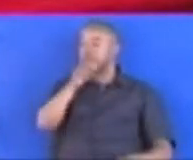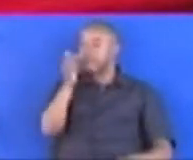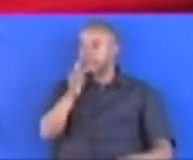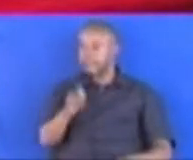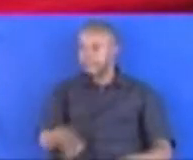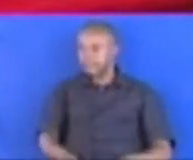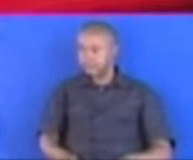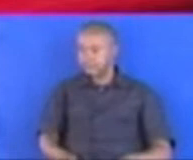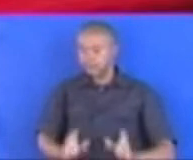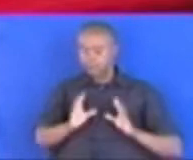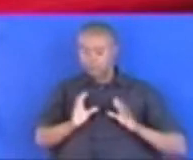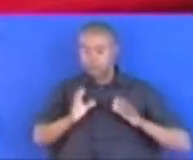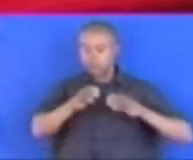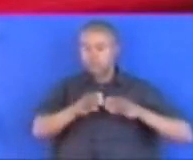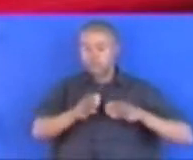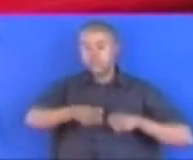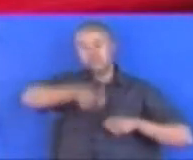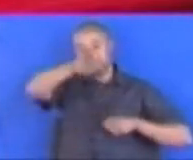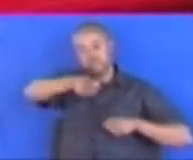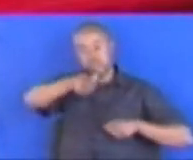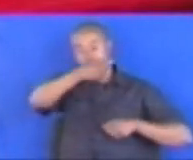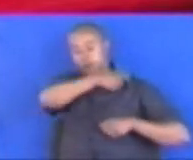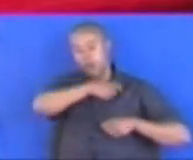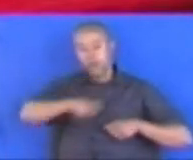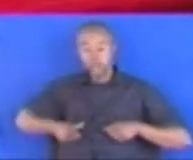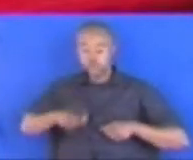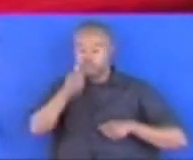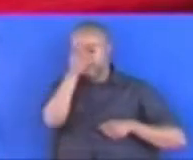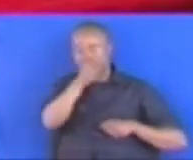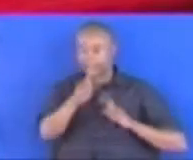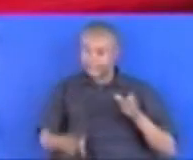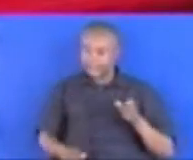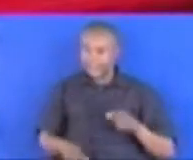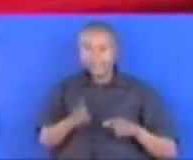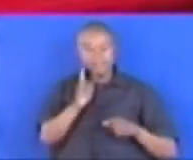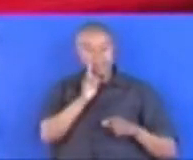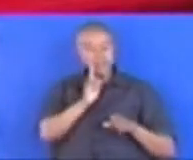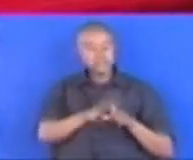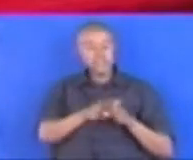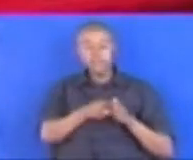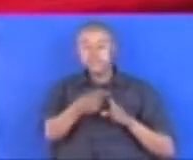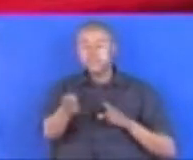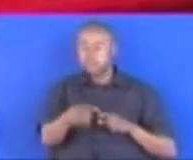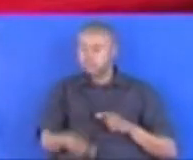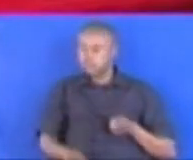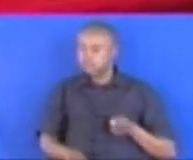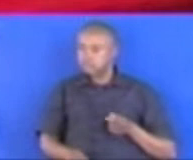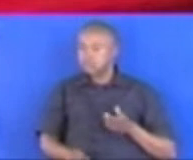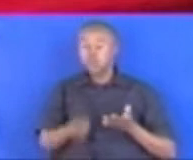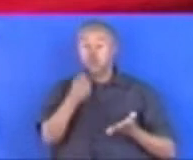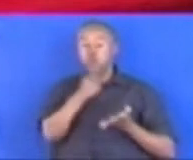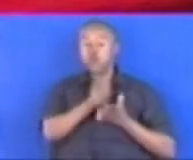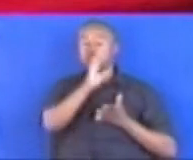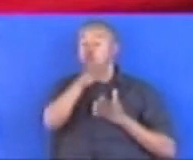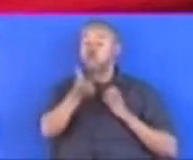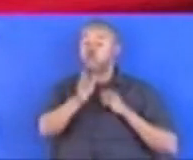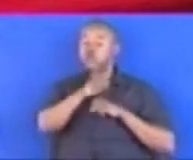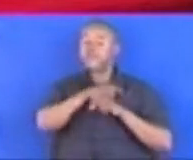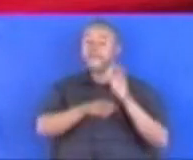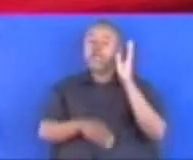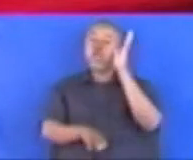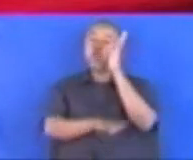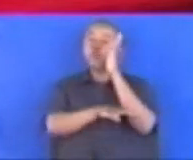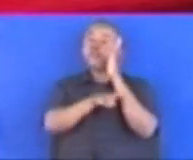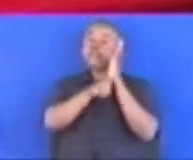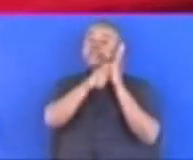Kamati inapongeza sana Rais wa Jamhuri ya Muungano wa Tanzania Mama Samia Suluhu Hassan kwa uamuzi wake wa kuongeza umri